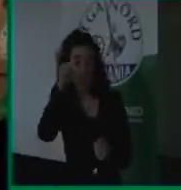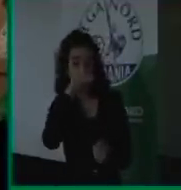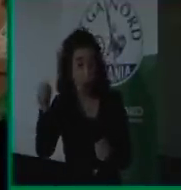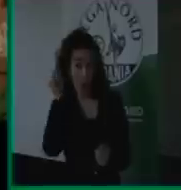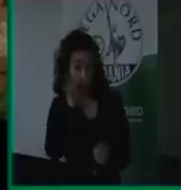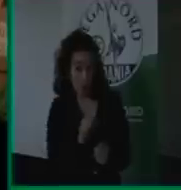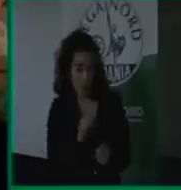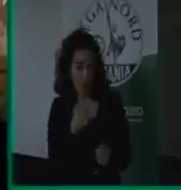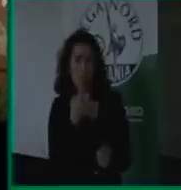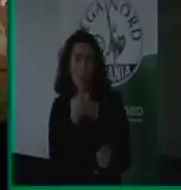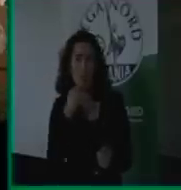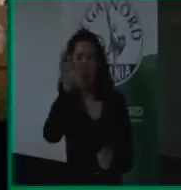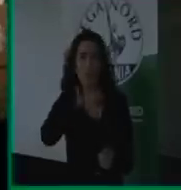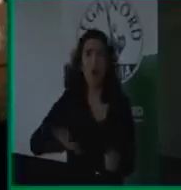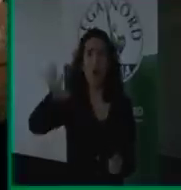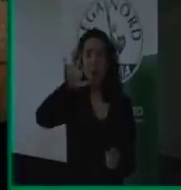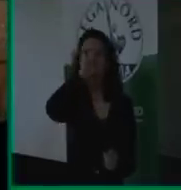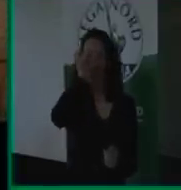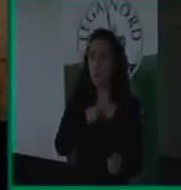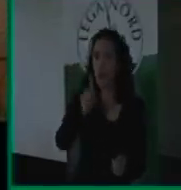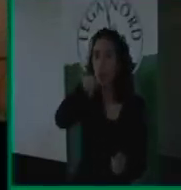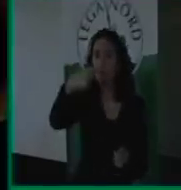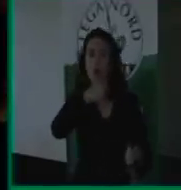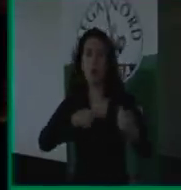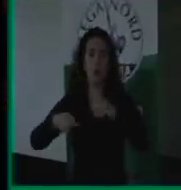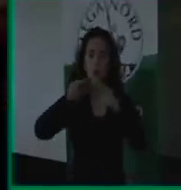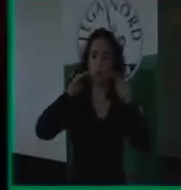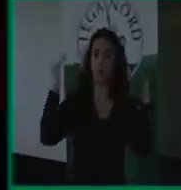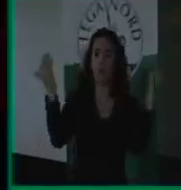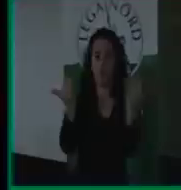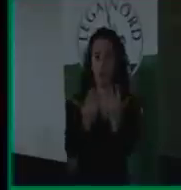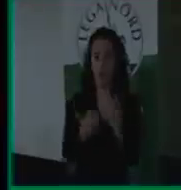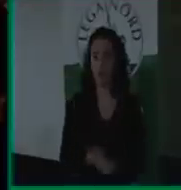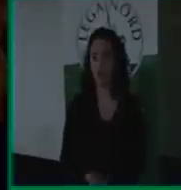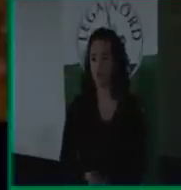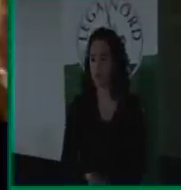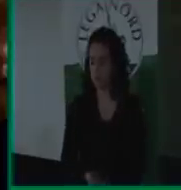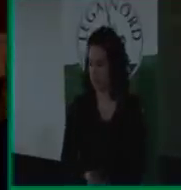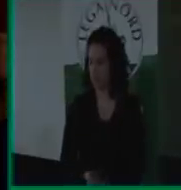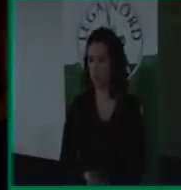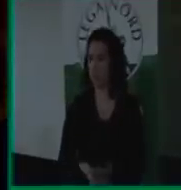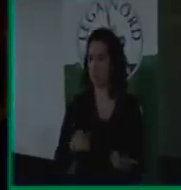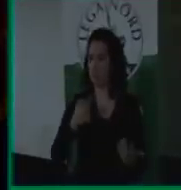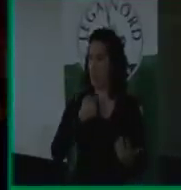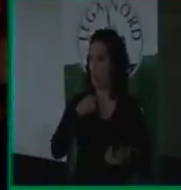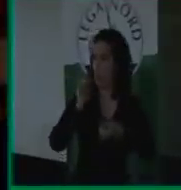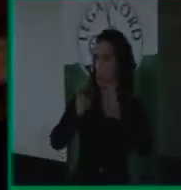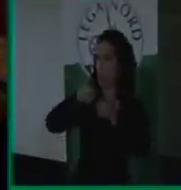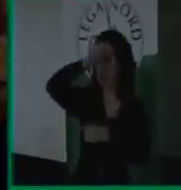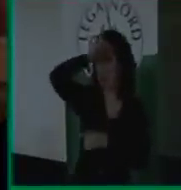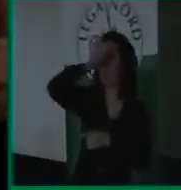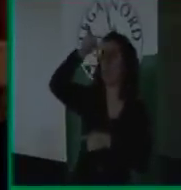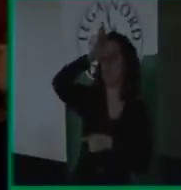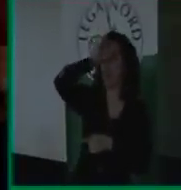l'Italia ma vorrei dire anche per la nostra Cooperazione globale non riesco nemmeno a capire la politica tedesca